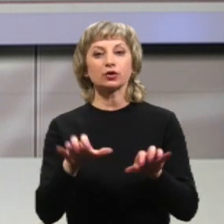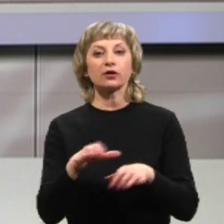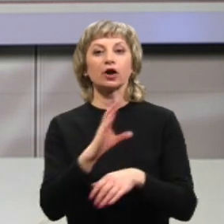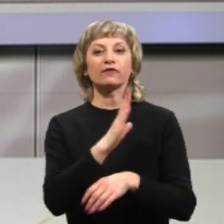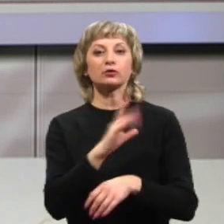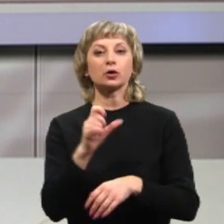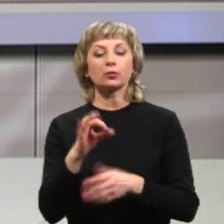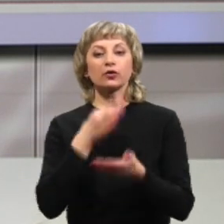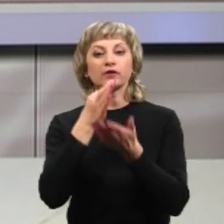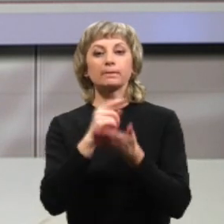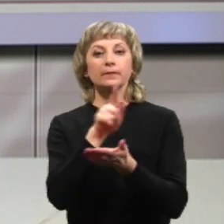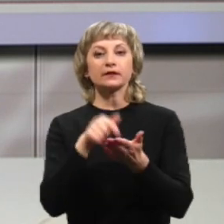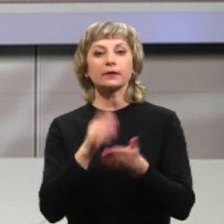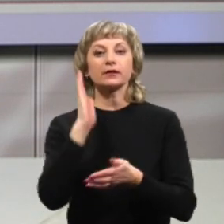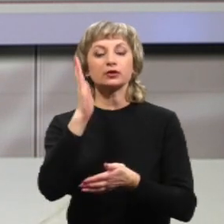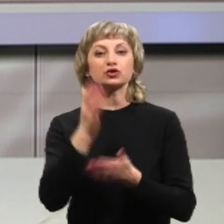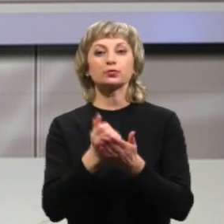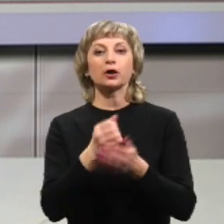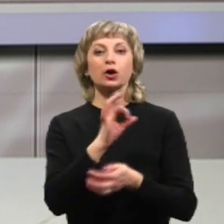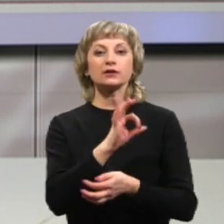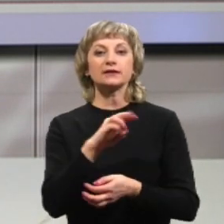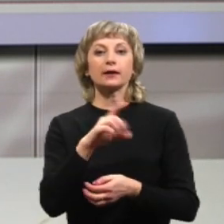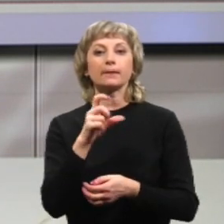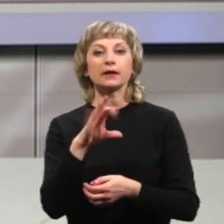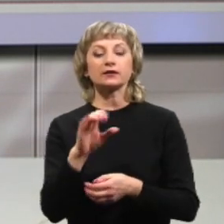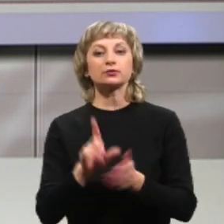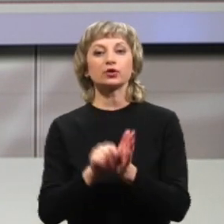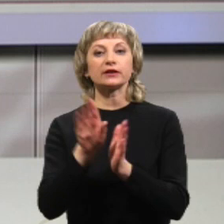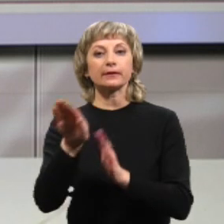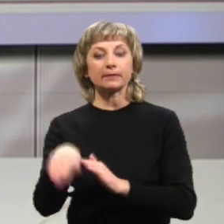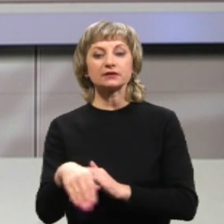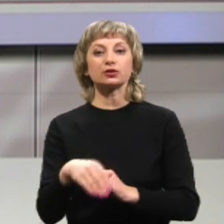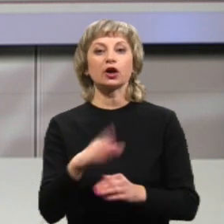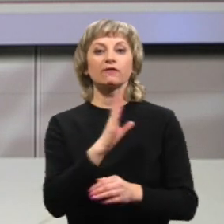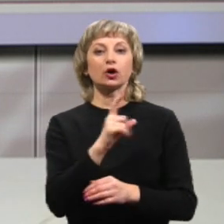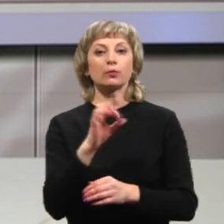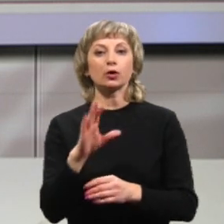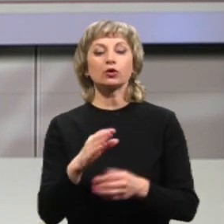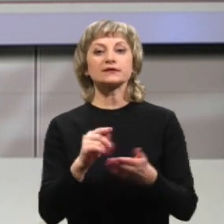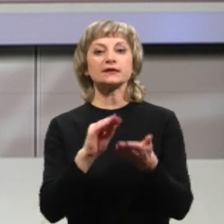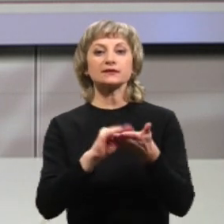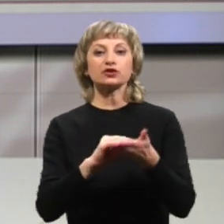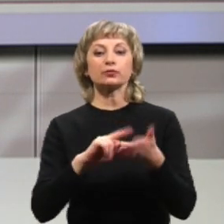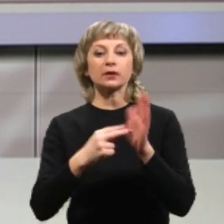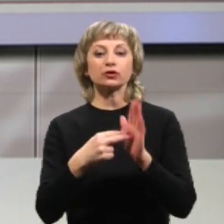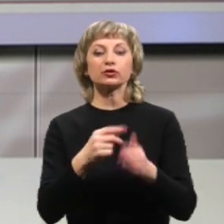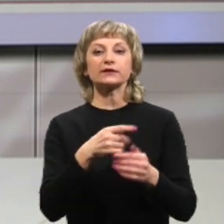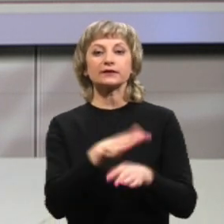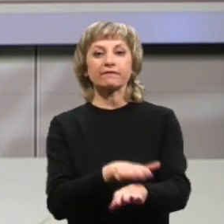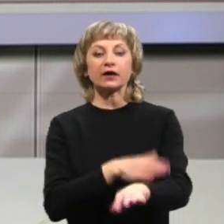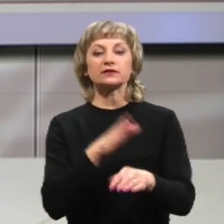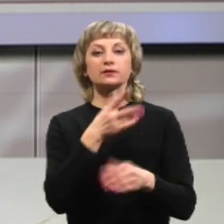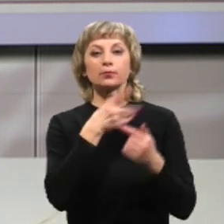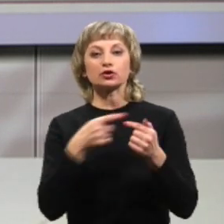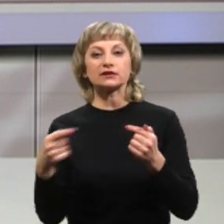Хомко відповів на питання про наступника Олексія Хмелецького, який йде на пенсію. Володимир Хомко зазначив, що планує тривалий процес відбору.